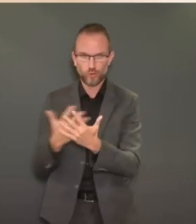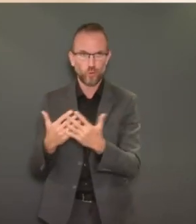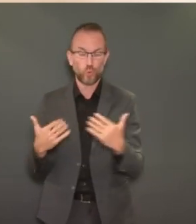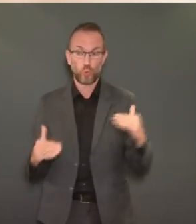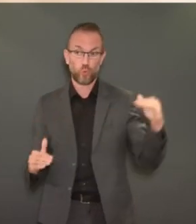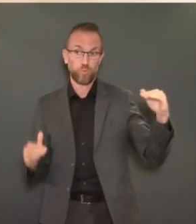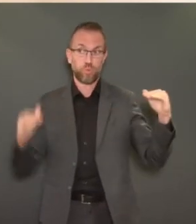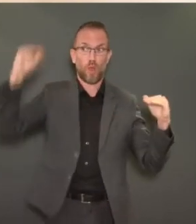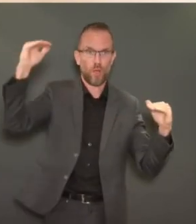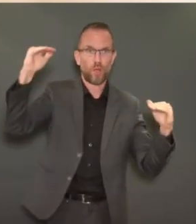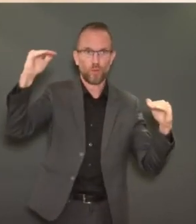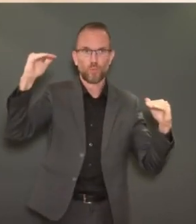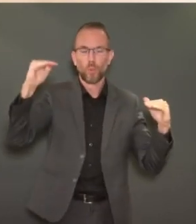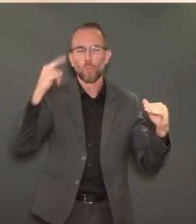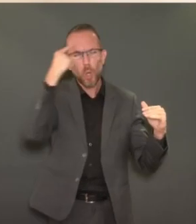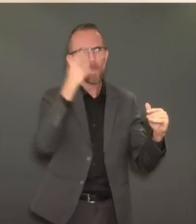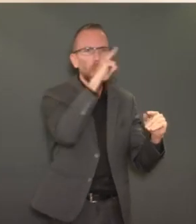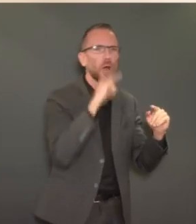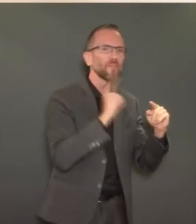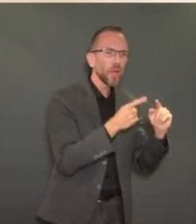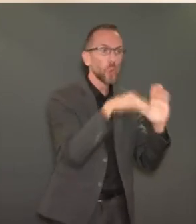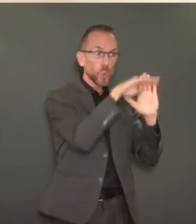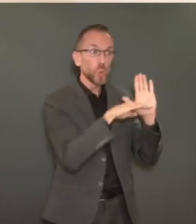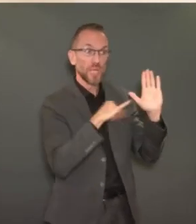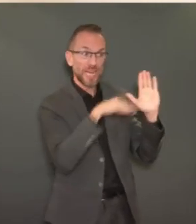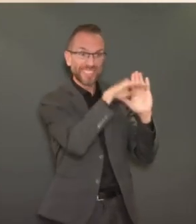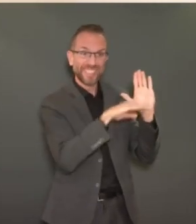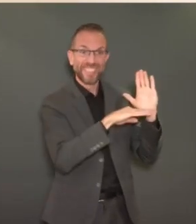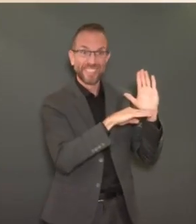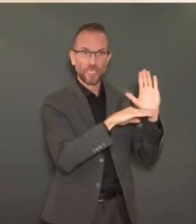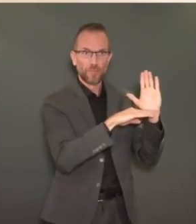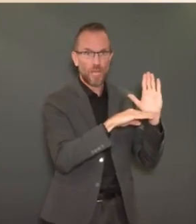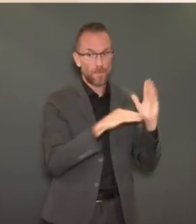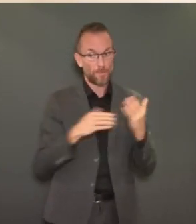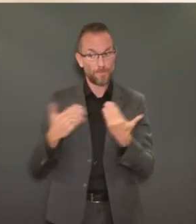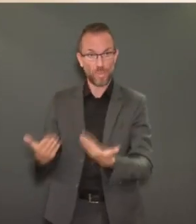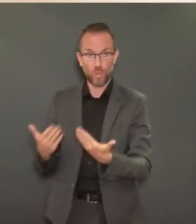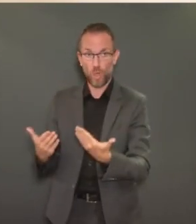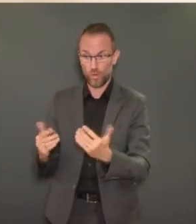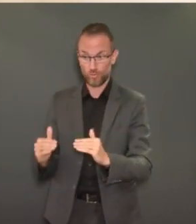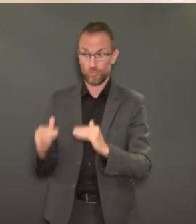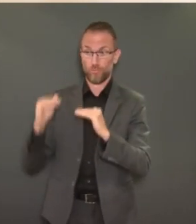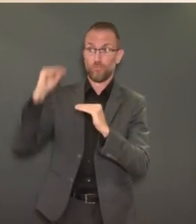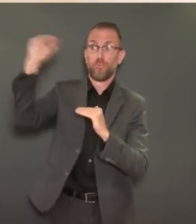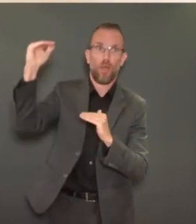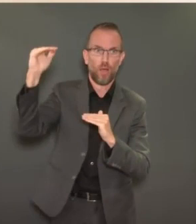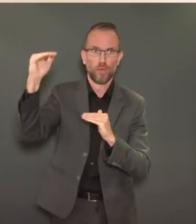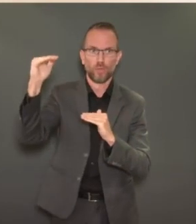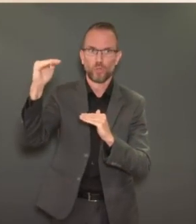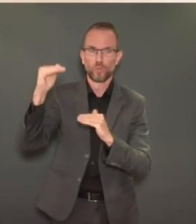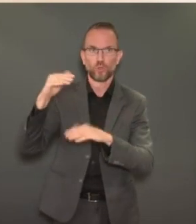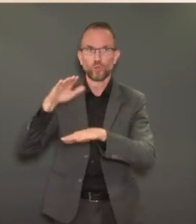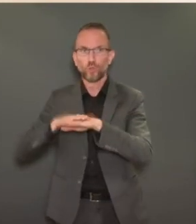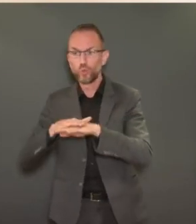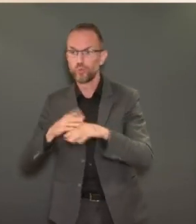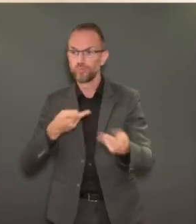très contraignantes à ce moment-là. Sur toutes les dimensions, nombre de cas confirmés, nombre de personnes hospitalisées,